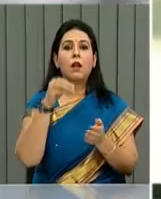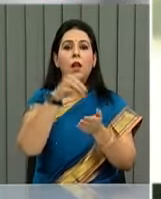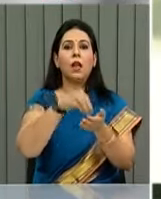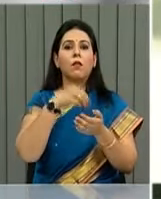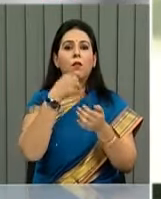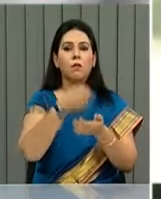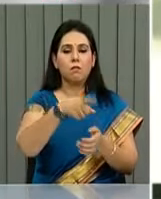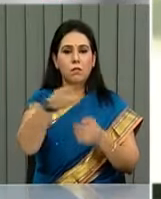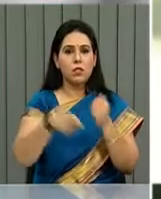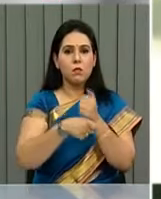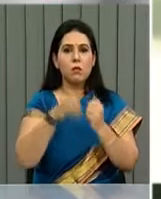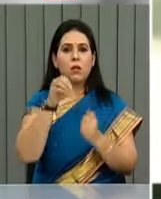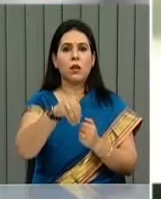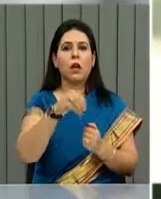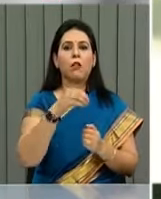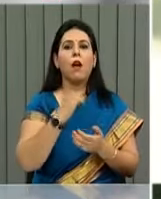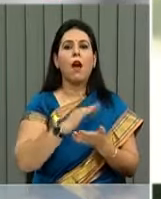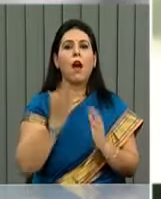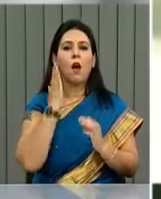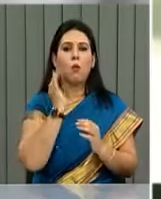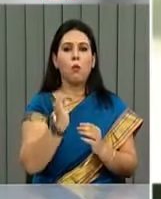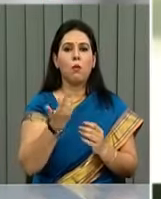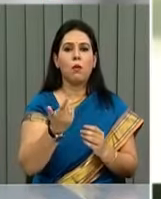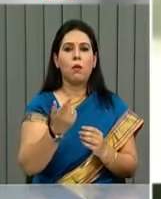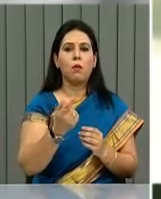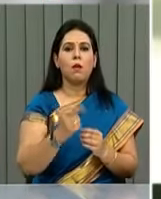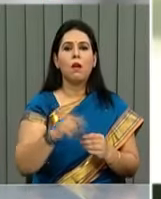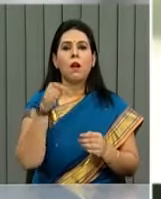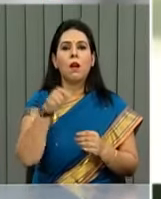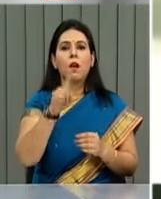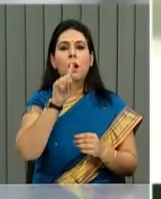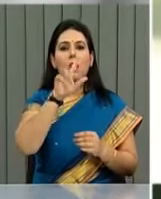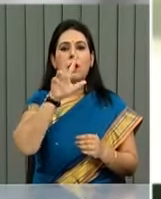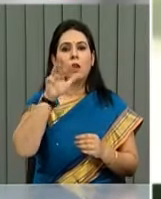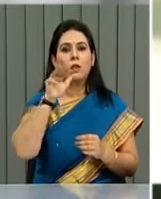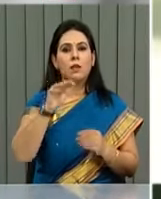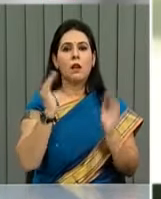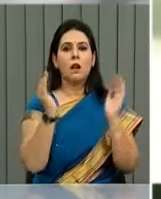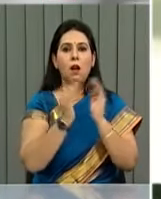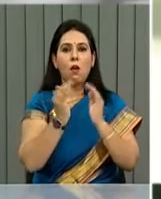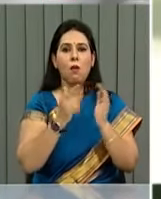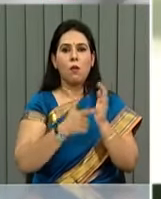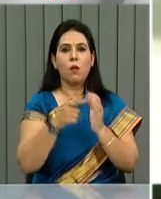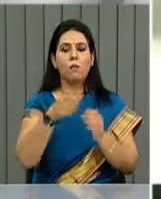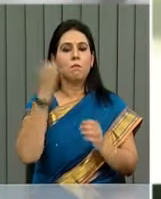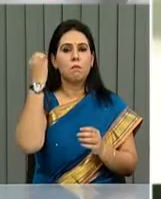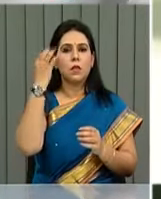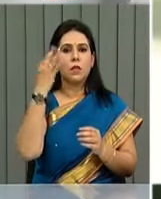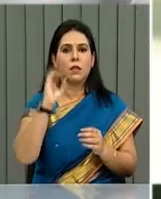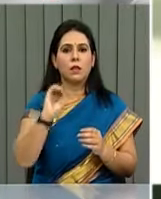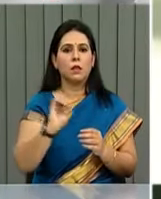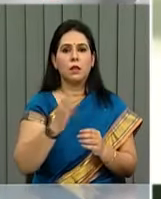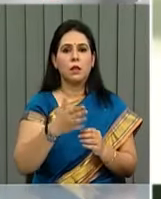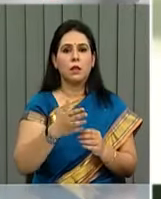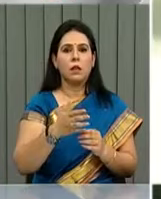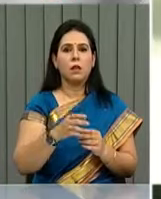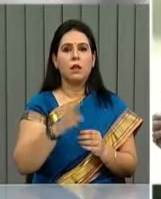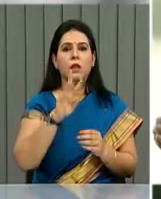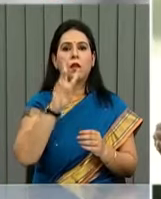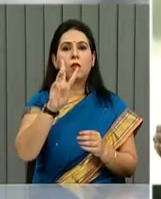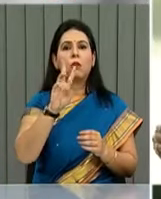है? हमने तय किया कि 18,000 गांव देश में ऐसे हैं जहां बिजली नहीं है।